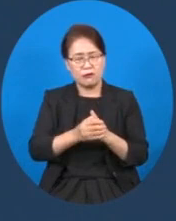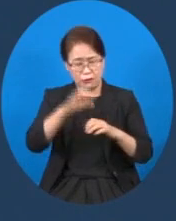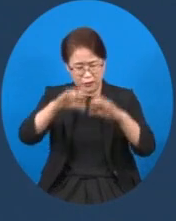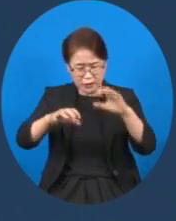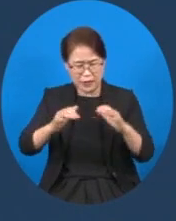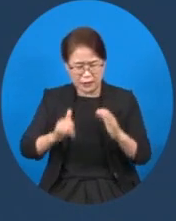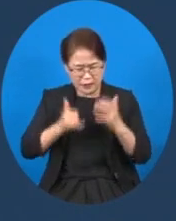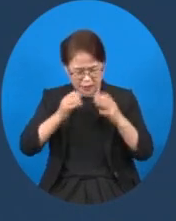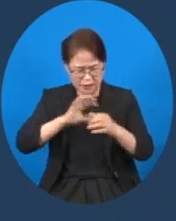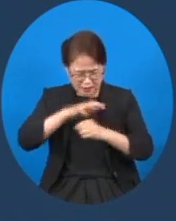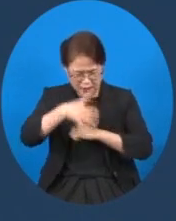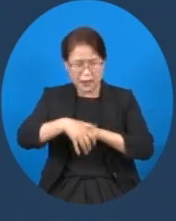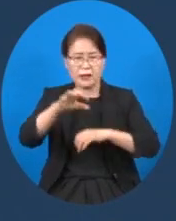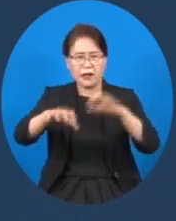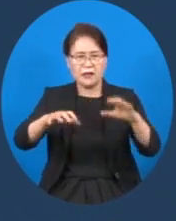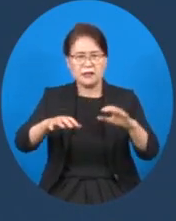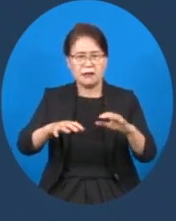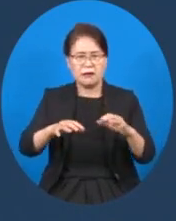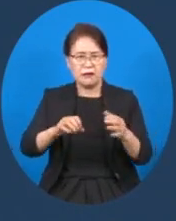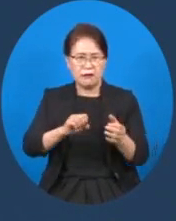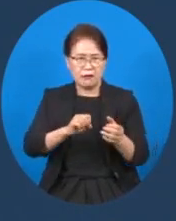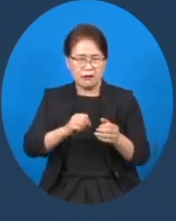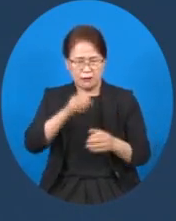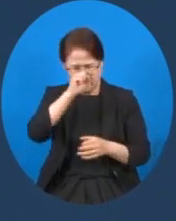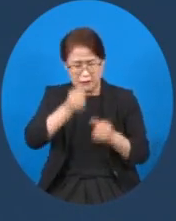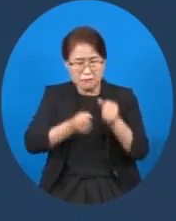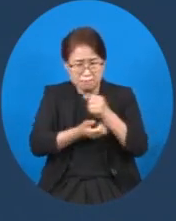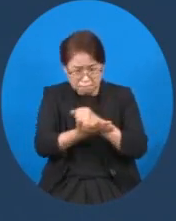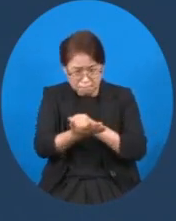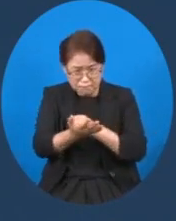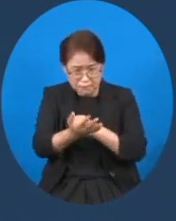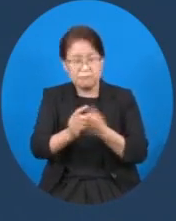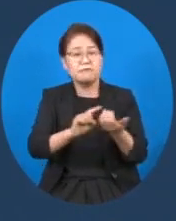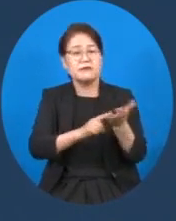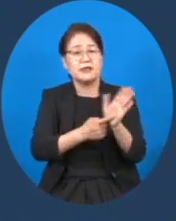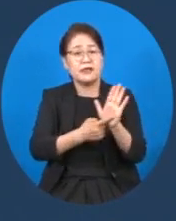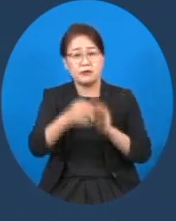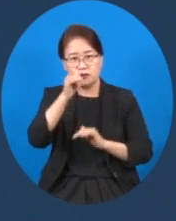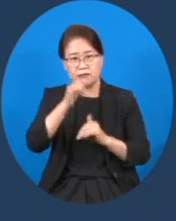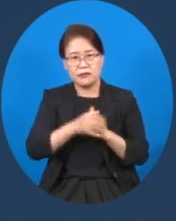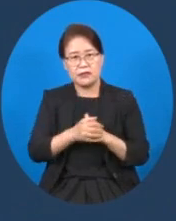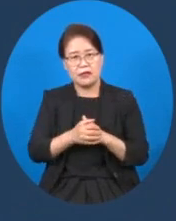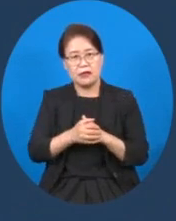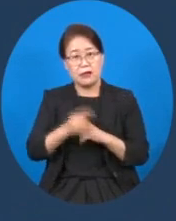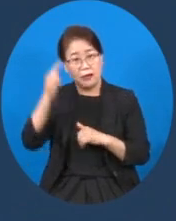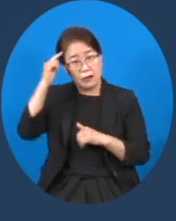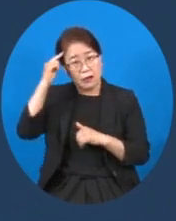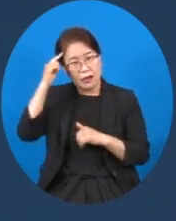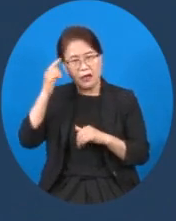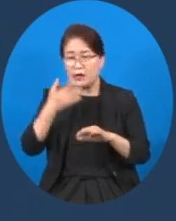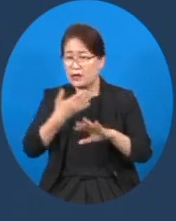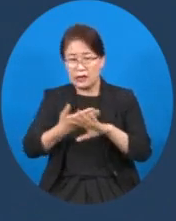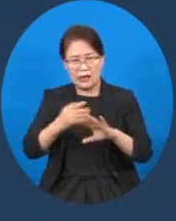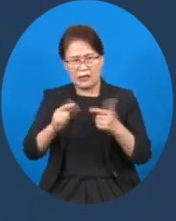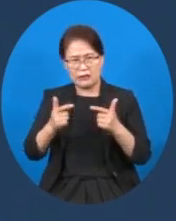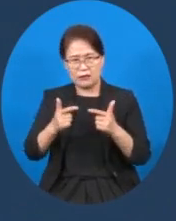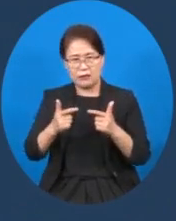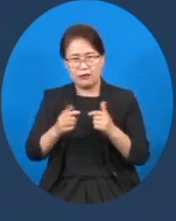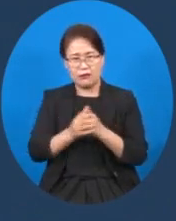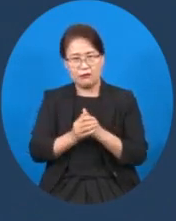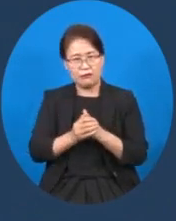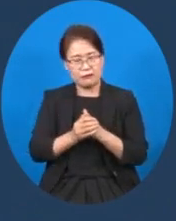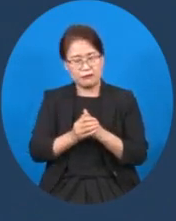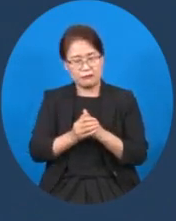영역에서 얼마나 두각을 드러내고 영향력 있는 삶을 살아가고 있습니까? 그들이 뭐 뇌가 달라서입니까? 아닙니다. 뇌를